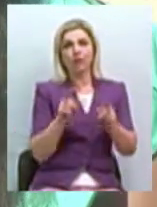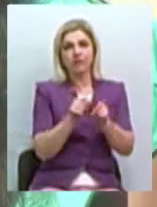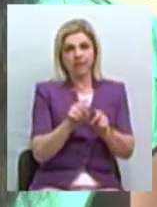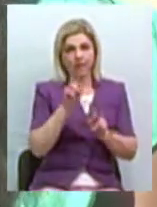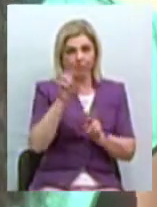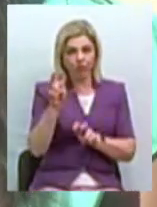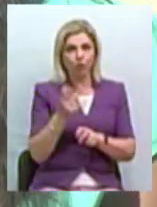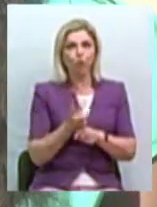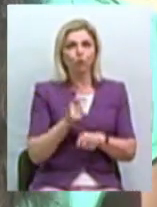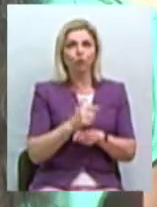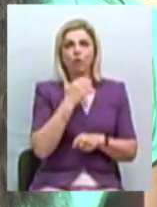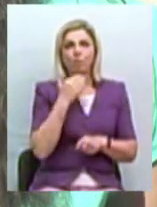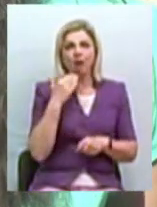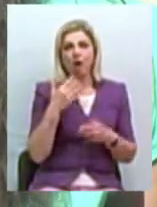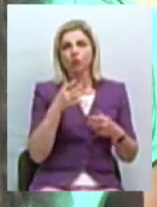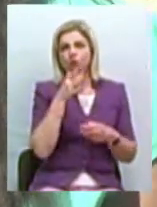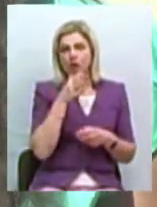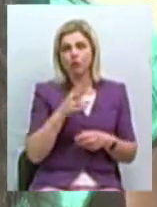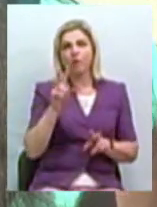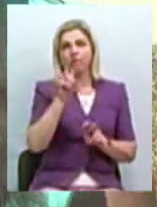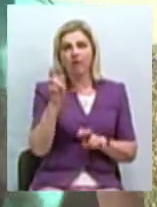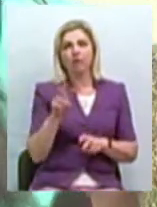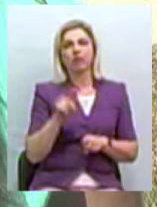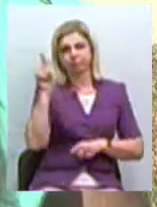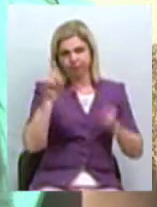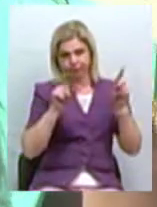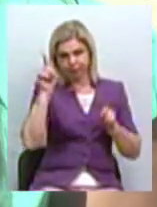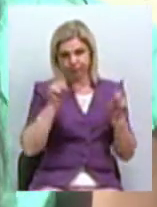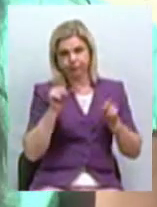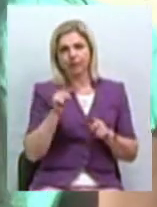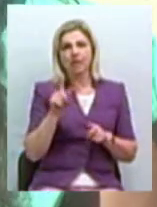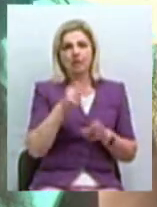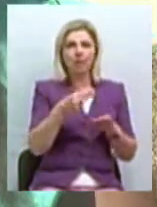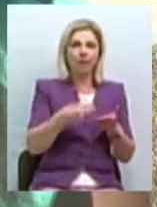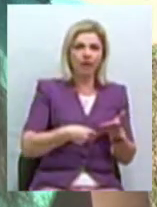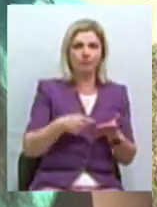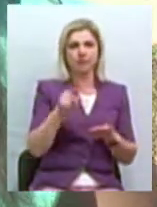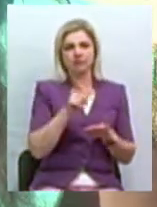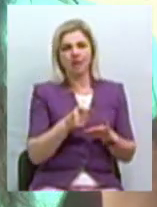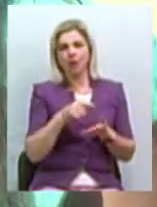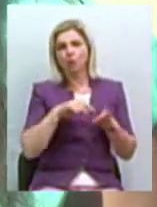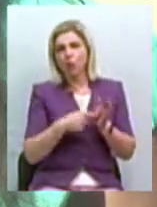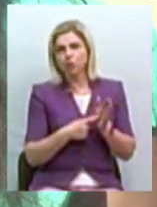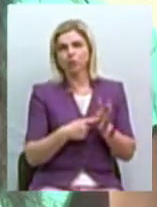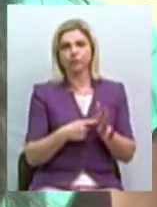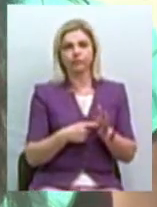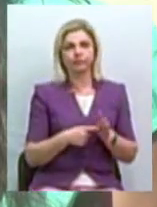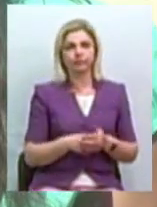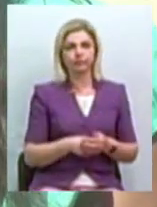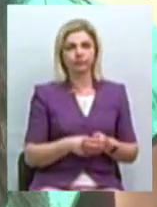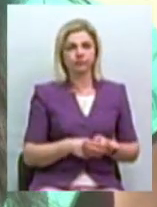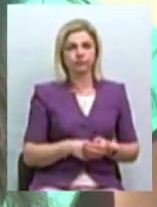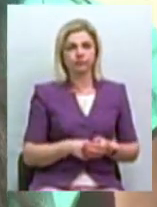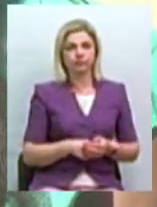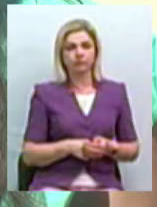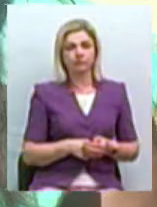Дуже багато часу підрядника ганяли по інстанціях за кожним підписом, кожну точку, крапку за